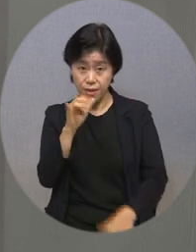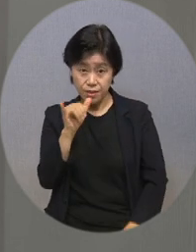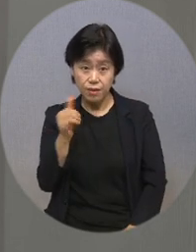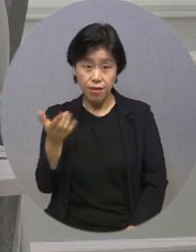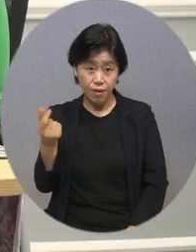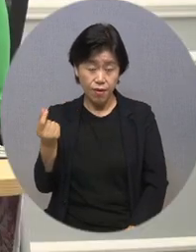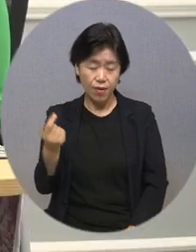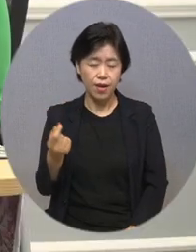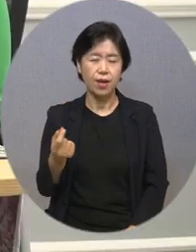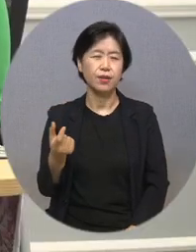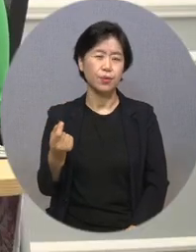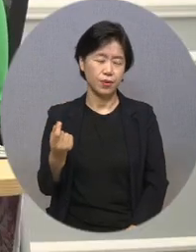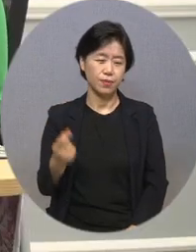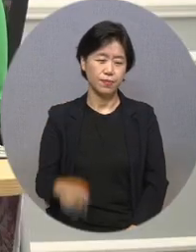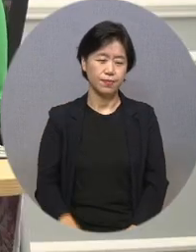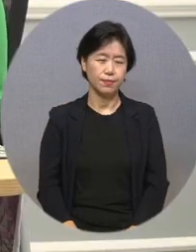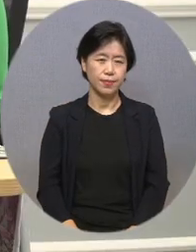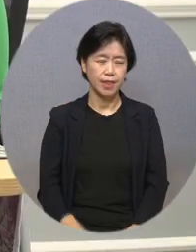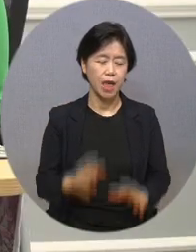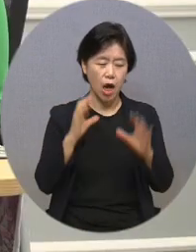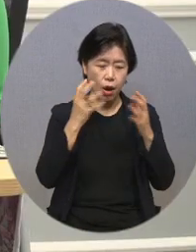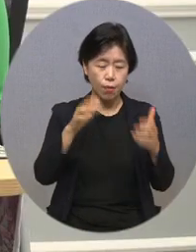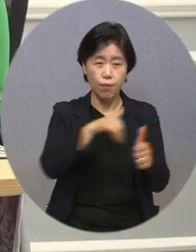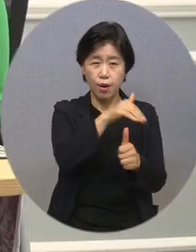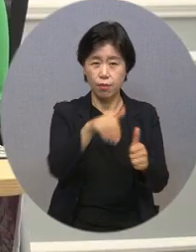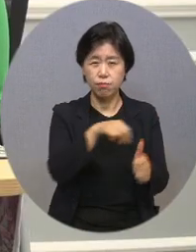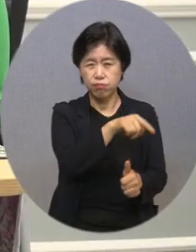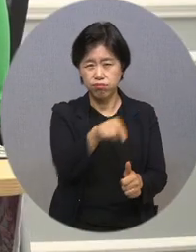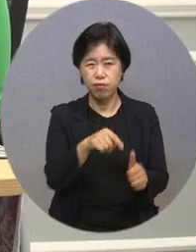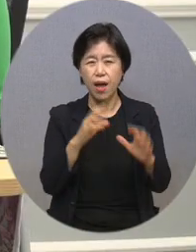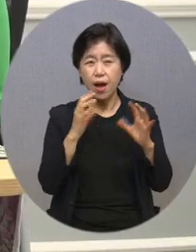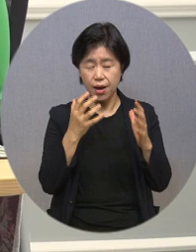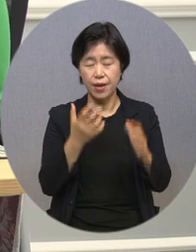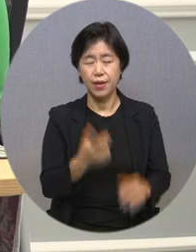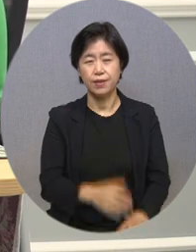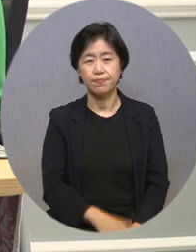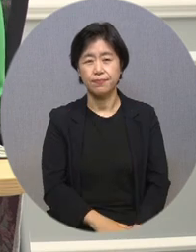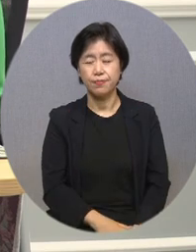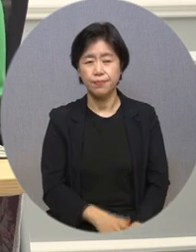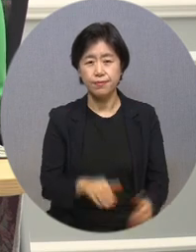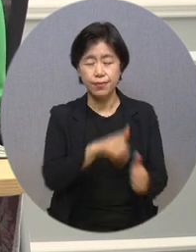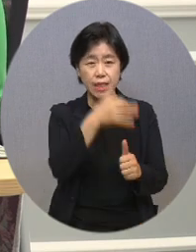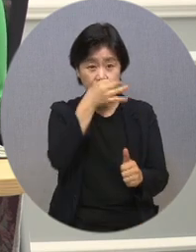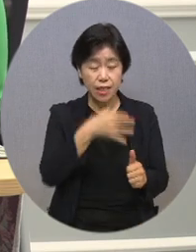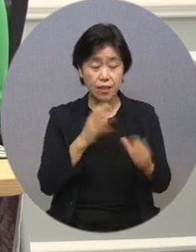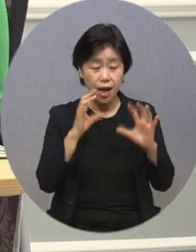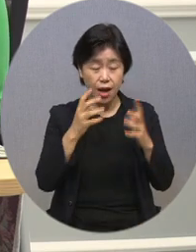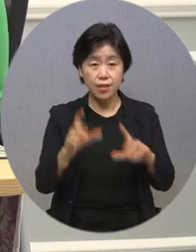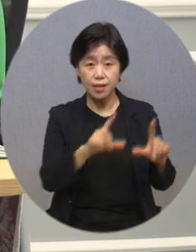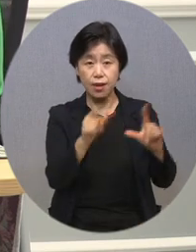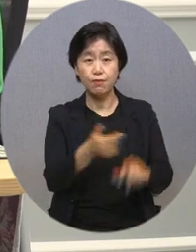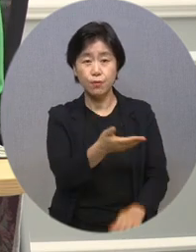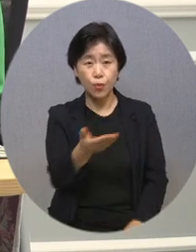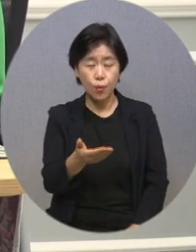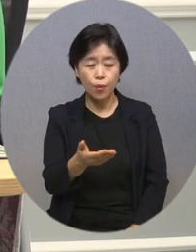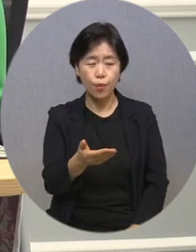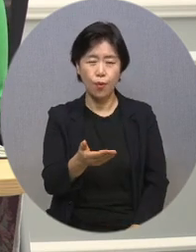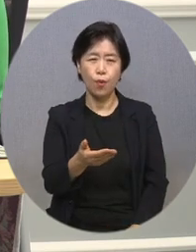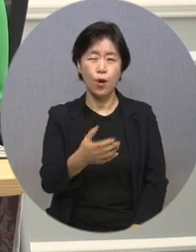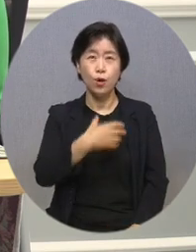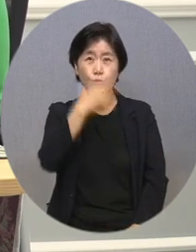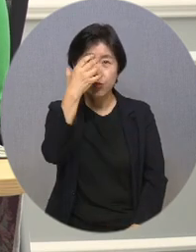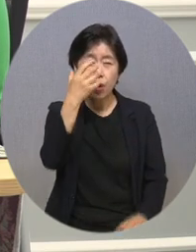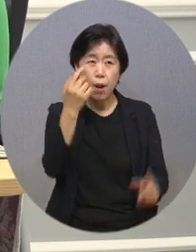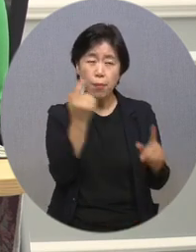아이들한테도 A라는 꿈을 또 하게끔 했다가 또 안 되면은 또 B라는 꿈에도 도전할 수 있고 또 C라는